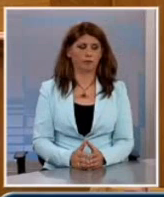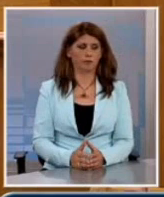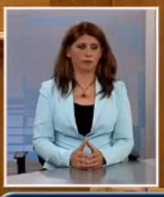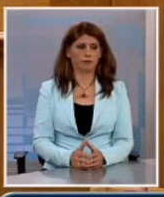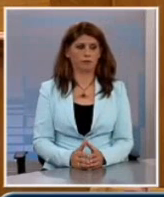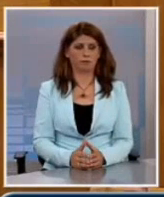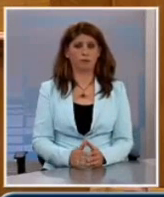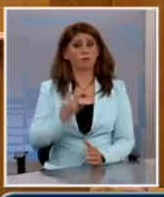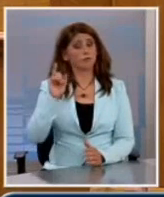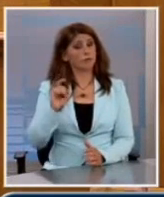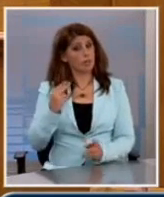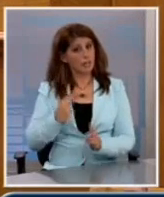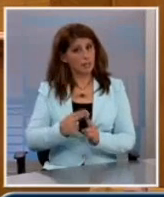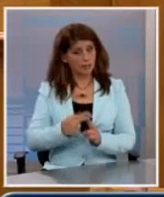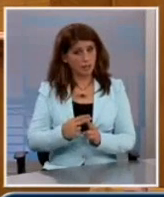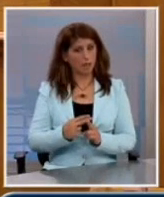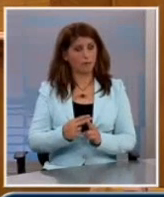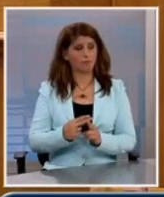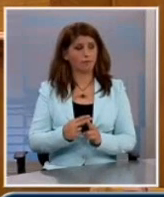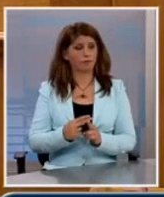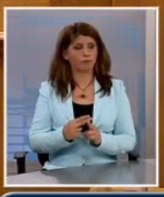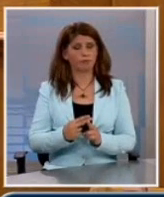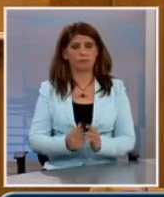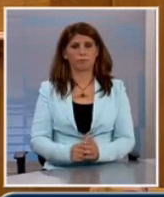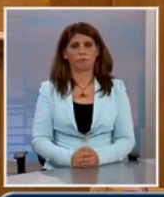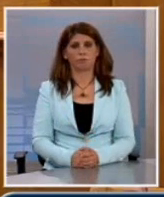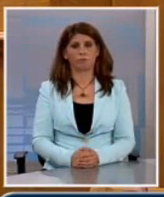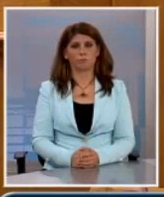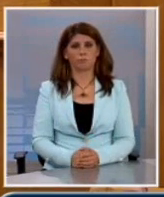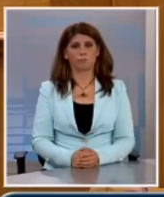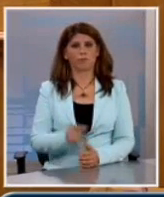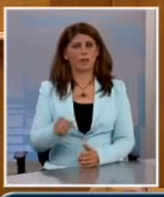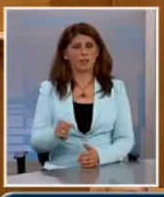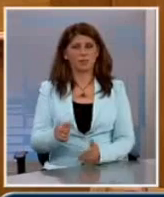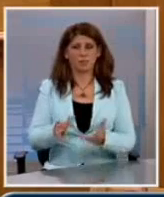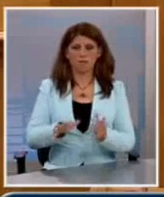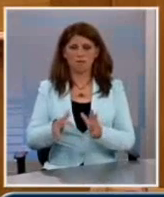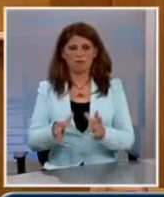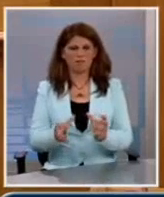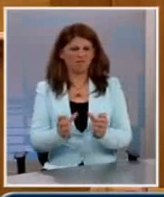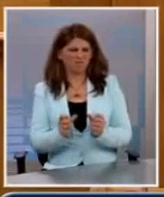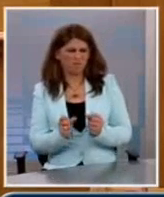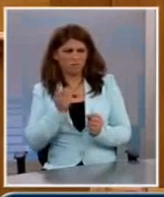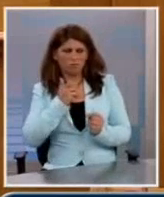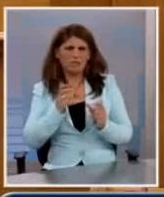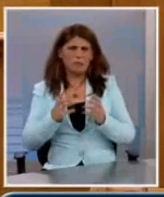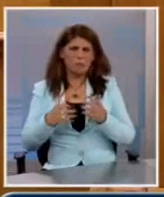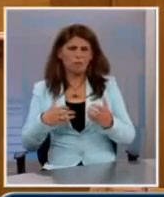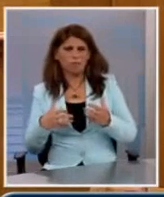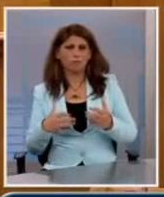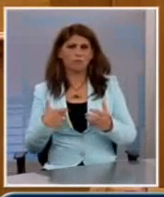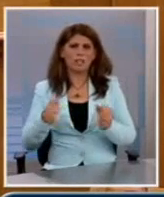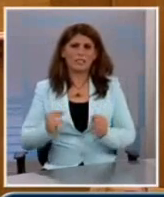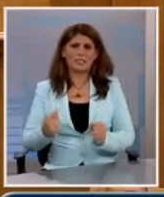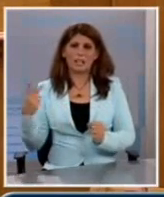θα έχει αξία αντί να κρατάτε μια τόσο αντιφατική και μίζερη στάση, να μας